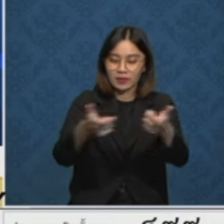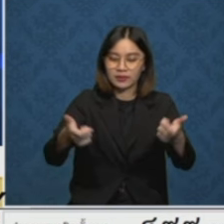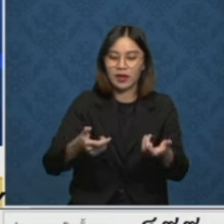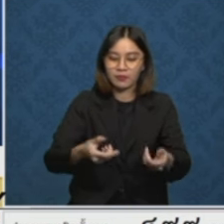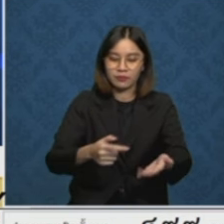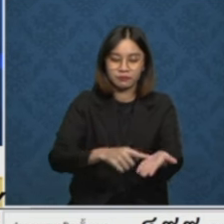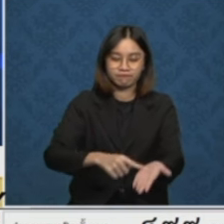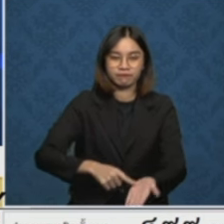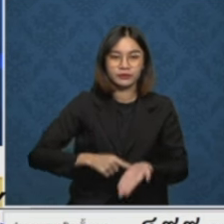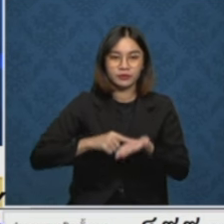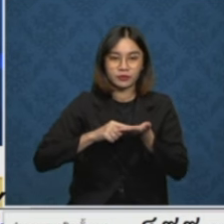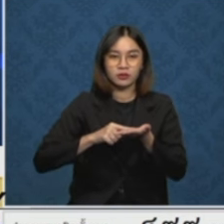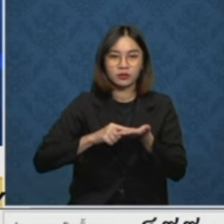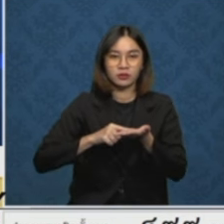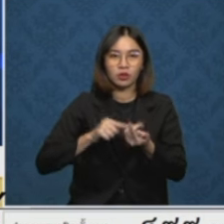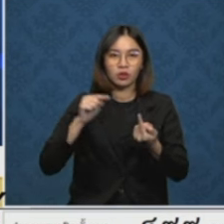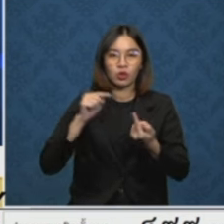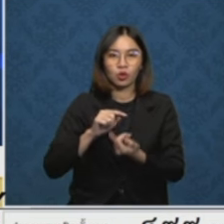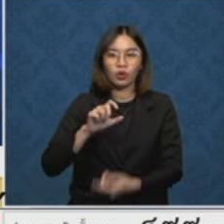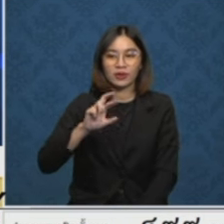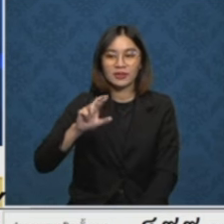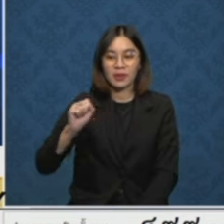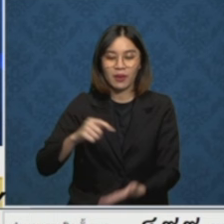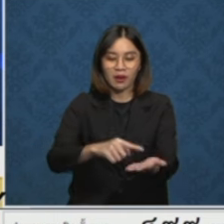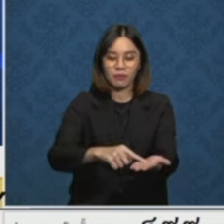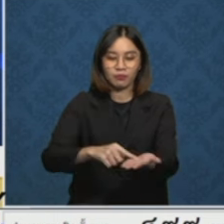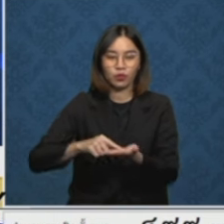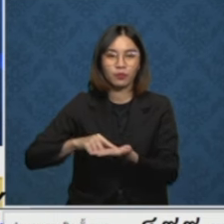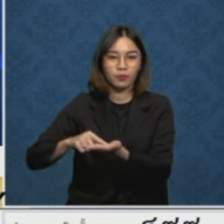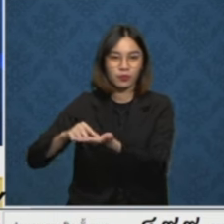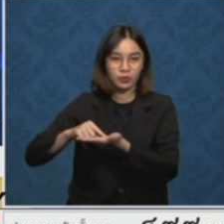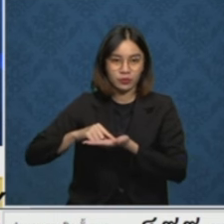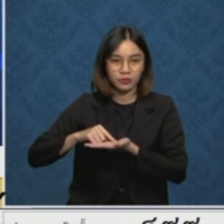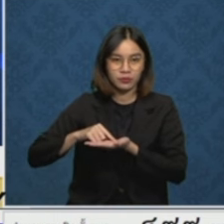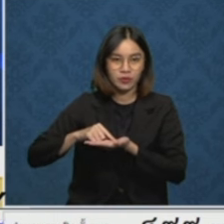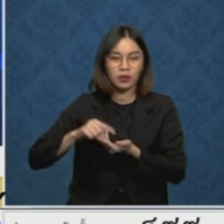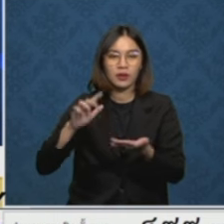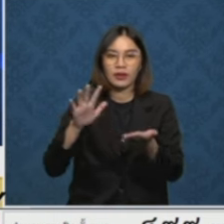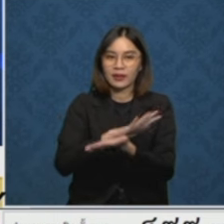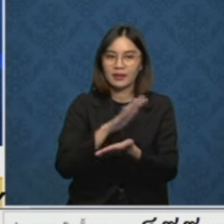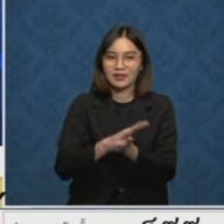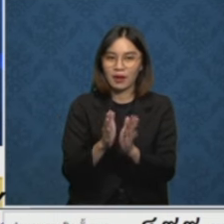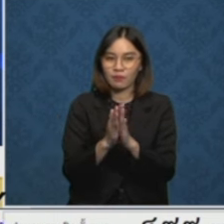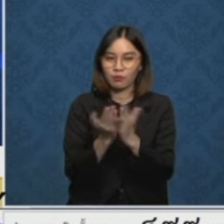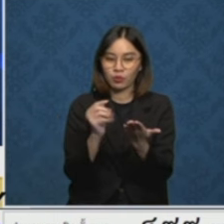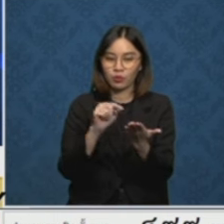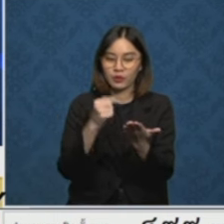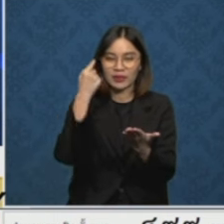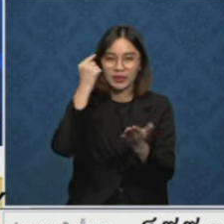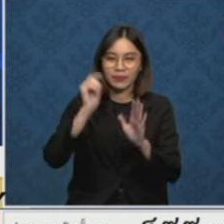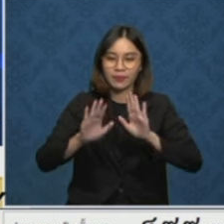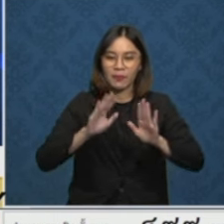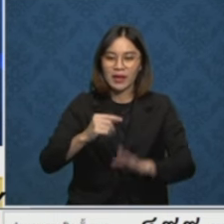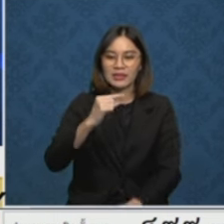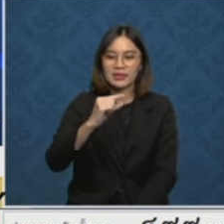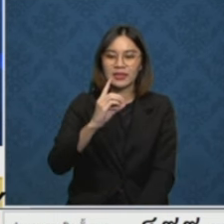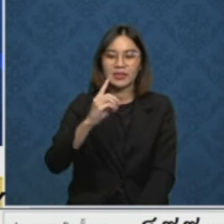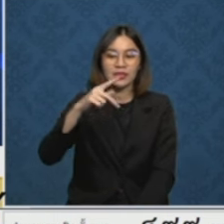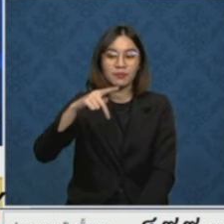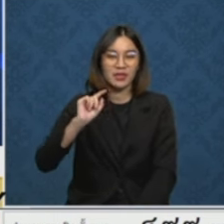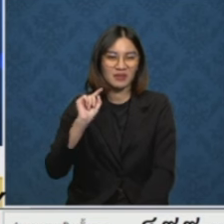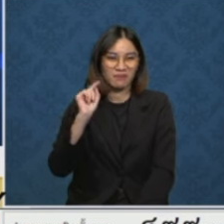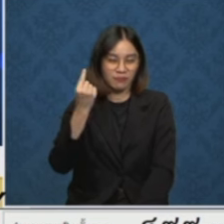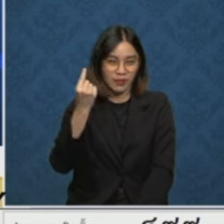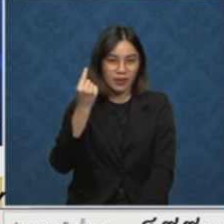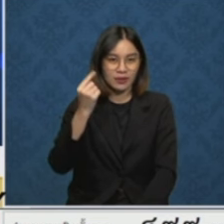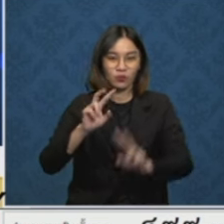ะคะที่ทางสภาเนี่ยได้รับมานะคะในเอกสารเนี่ยจะมีการประมาณการตัว GDP ใหม่ด้วยนะคะ